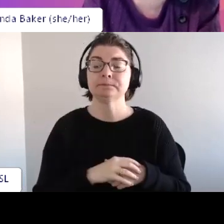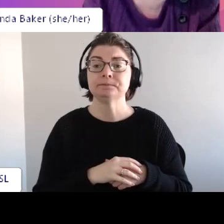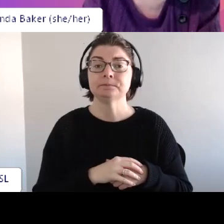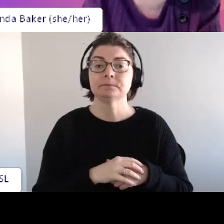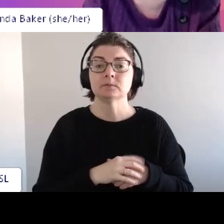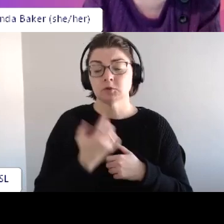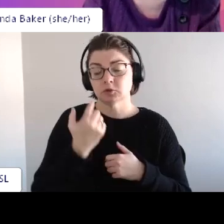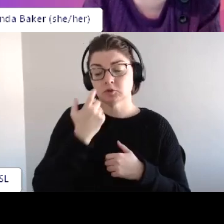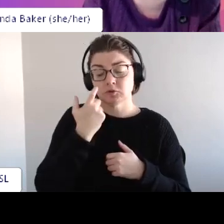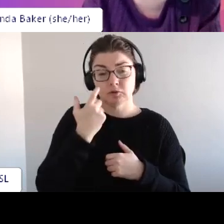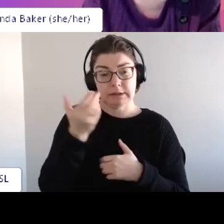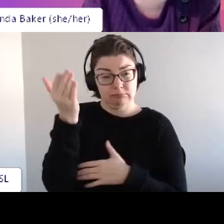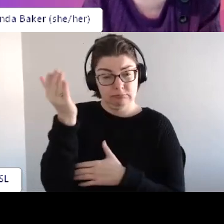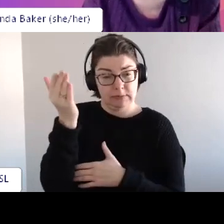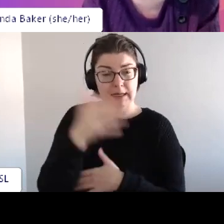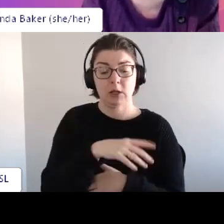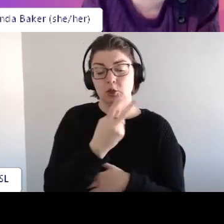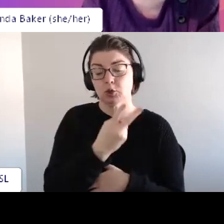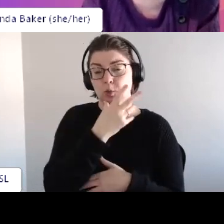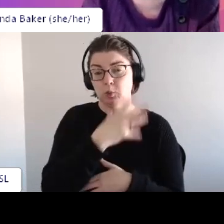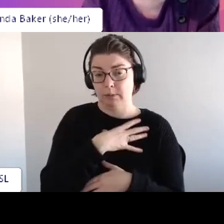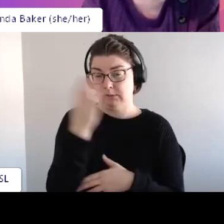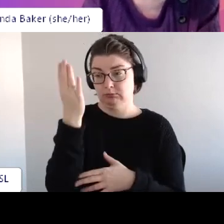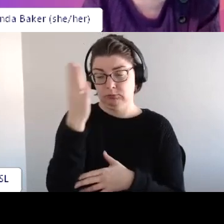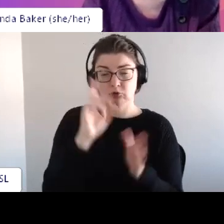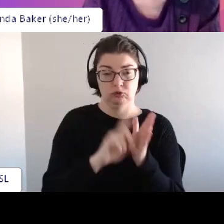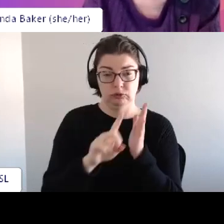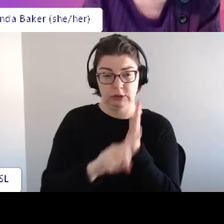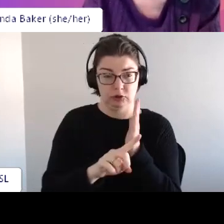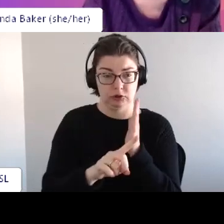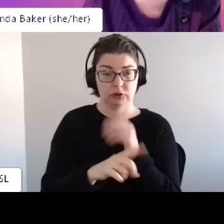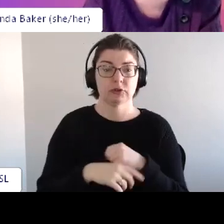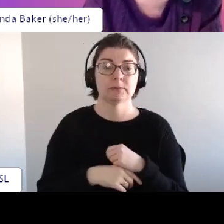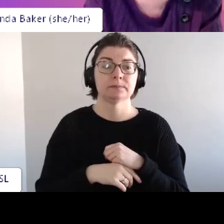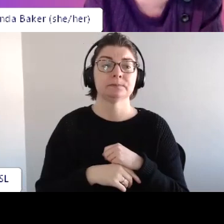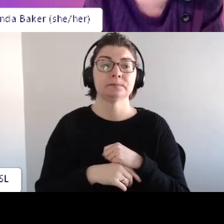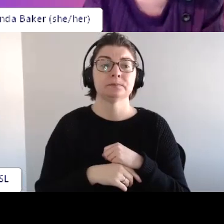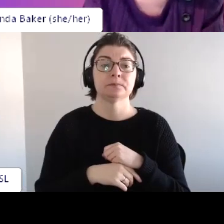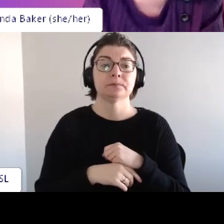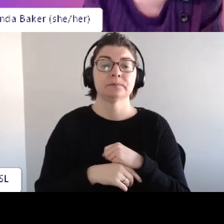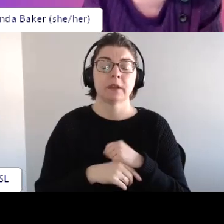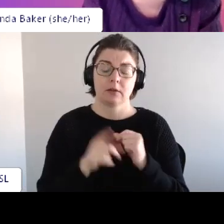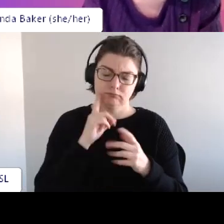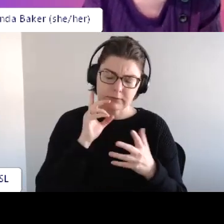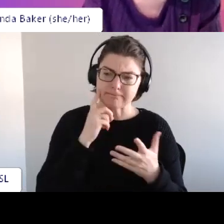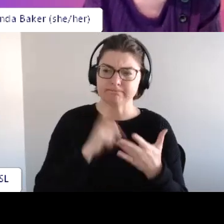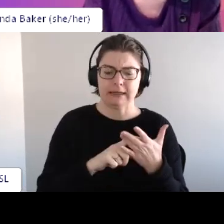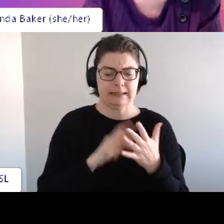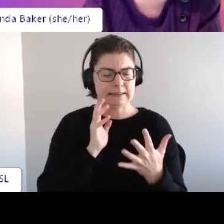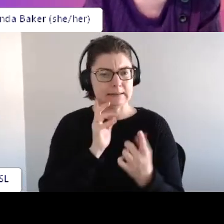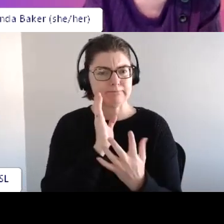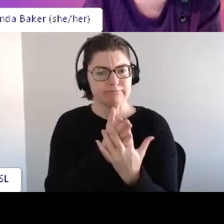de notre plus récent webinaire M4 c'est des interventions et des